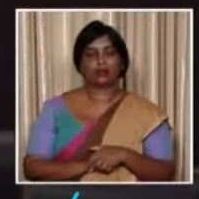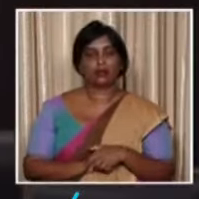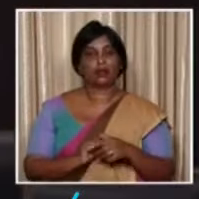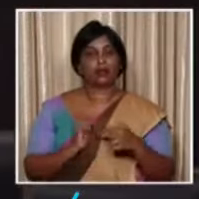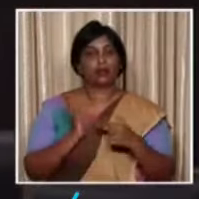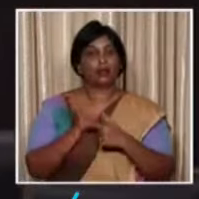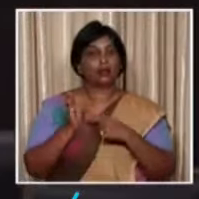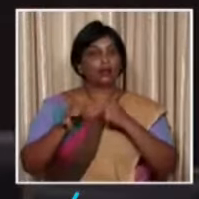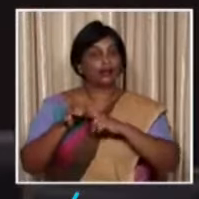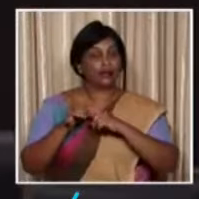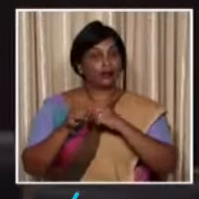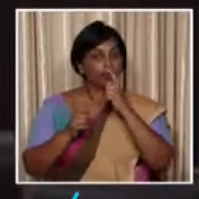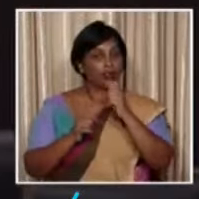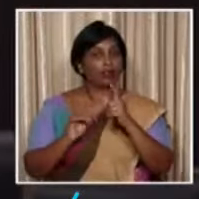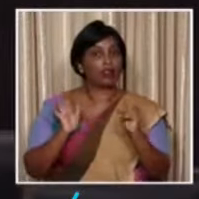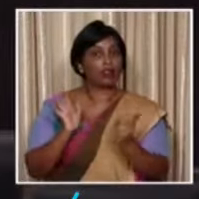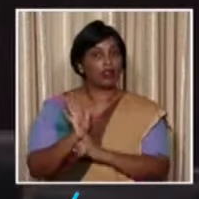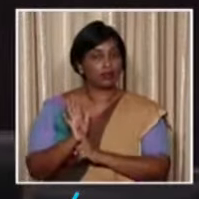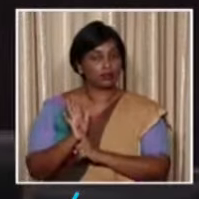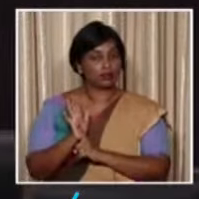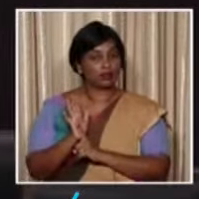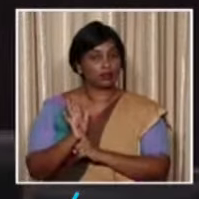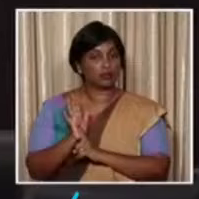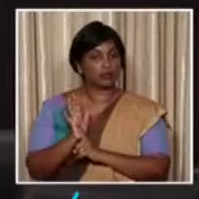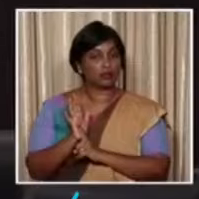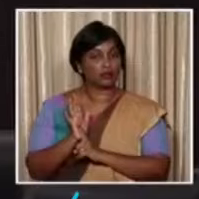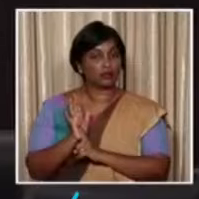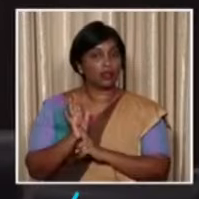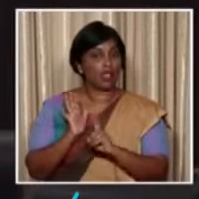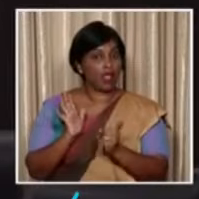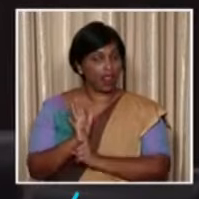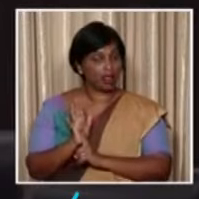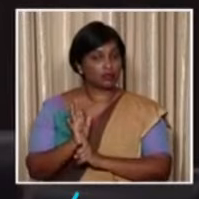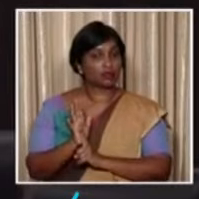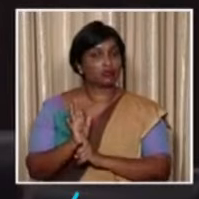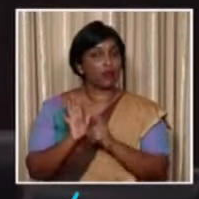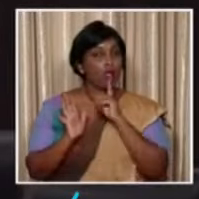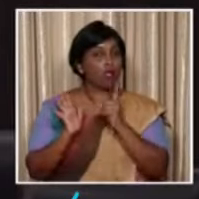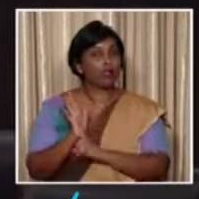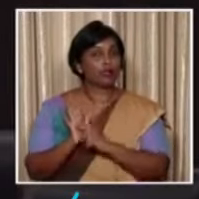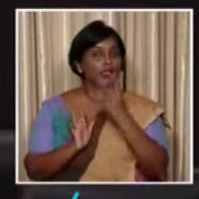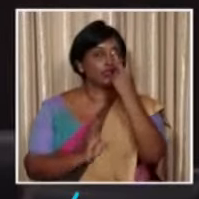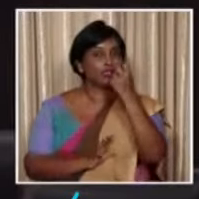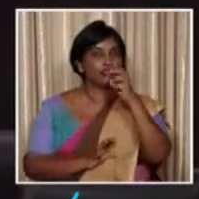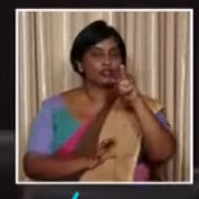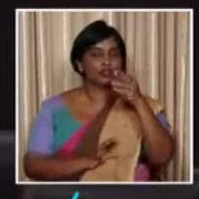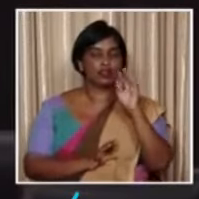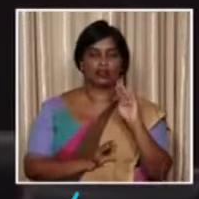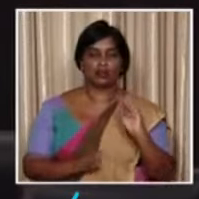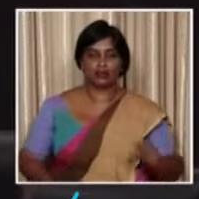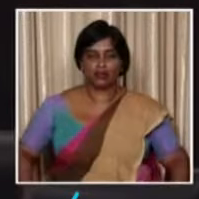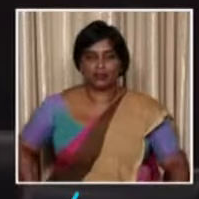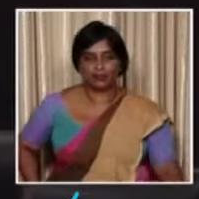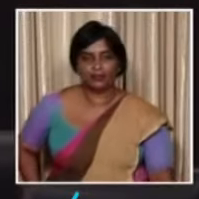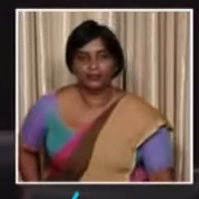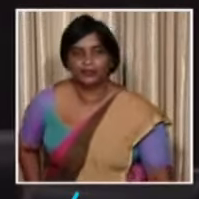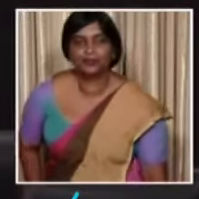टेंडर का दीला तीने लक्ष लक्ष लक्ष वलिंग तो दिदास्तुंसी हतलिया